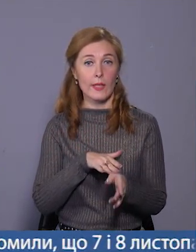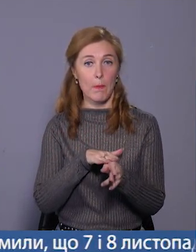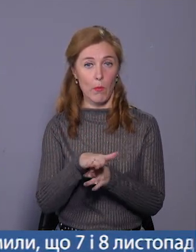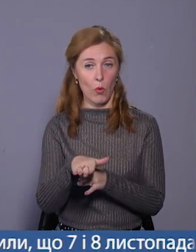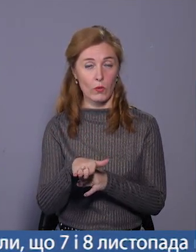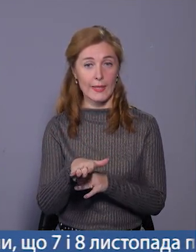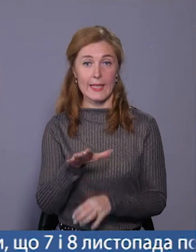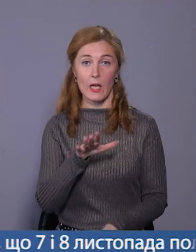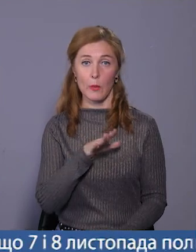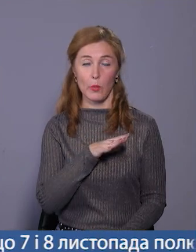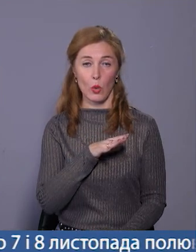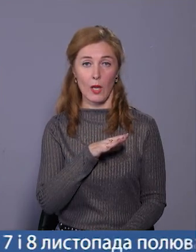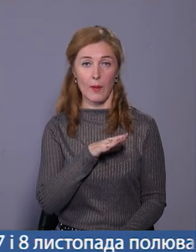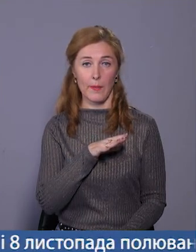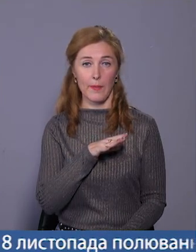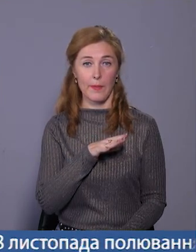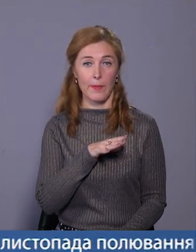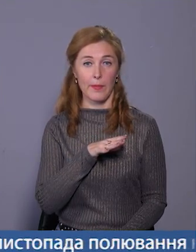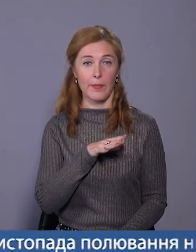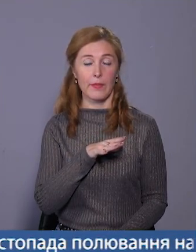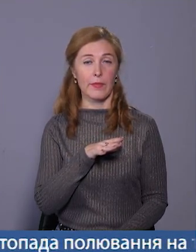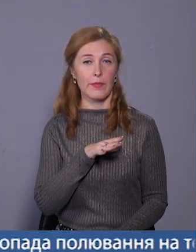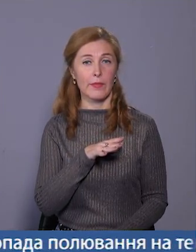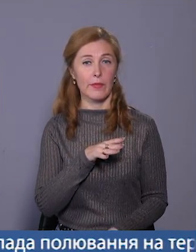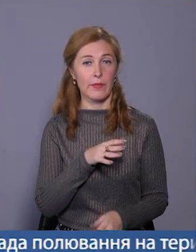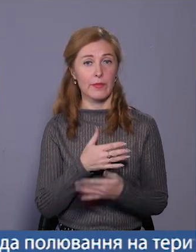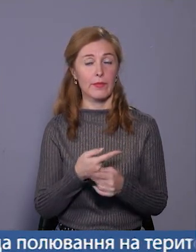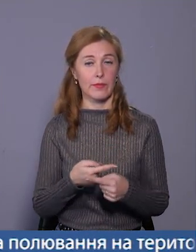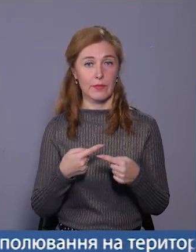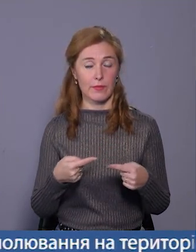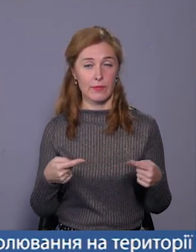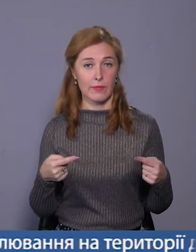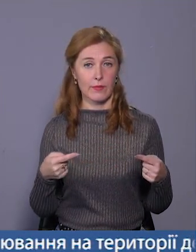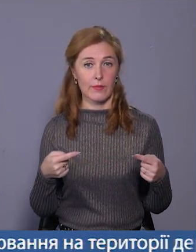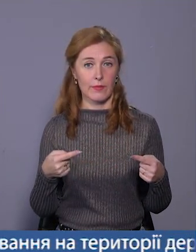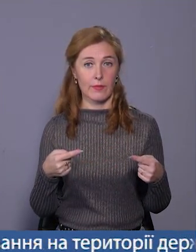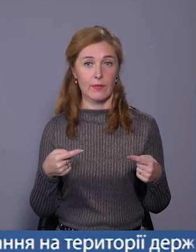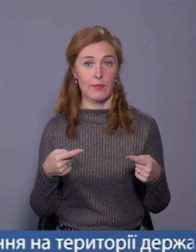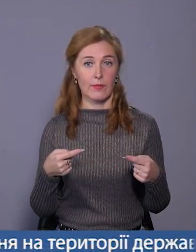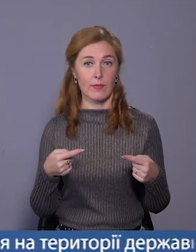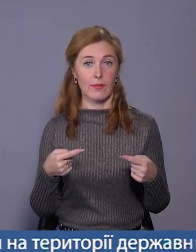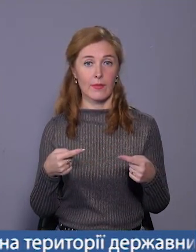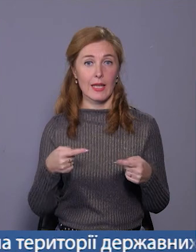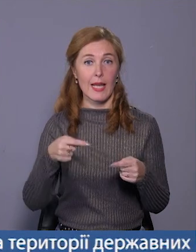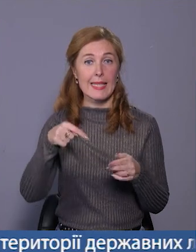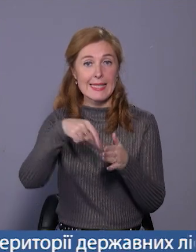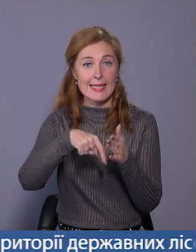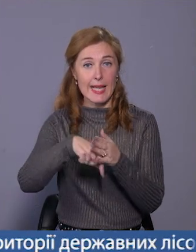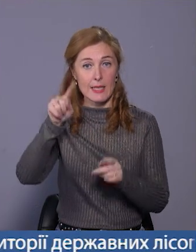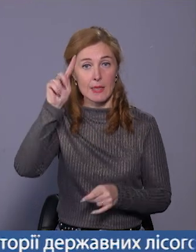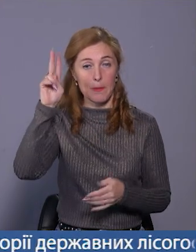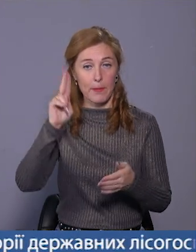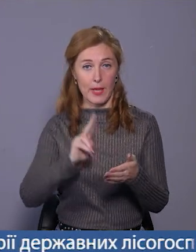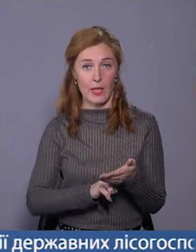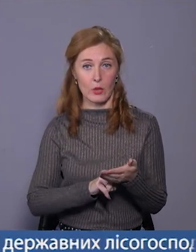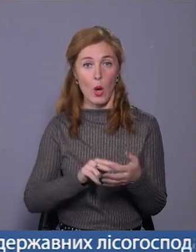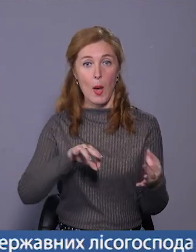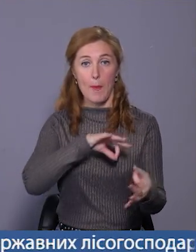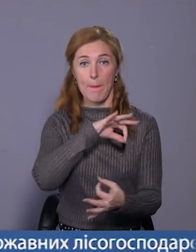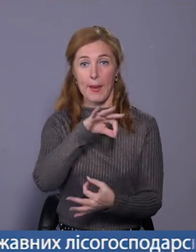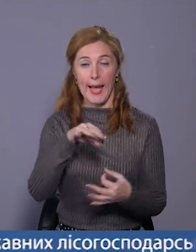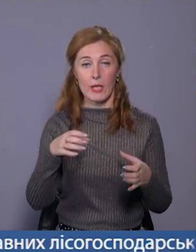була єдність, причетність до того, і сенс бренду виводили разом. Проєкт